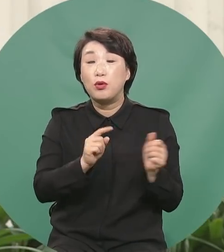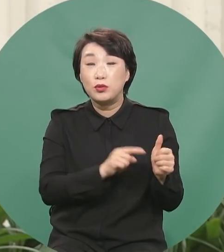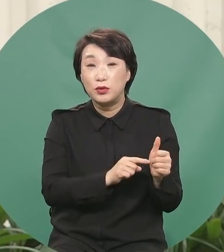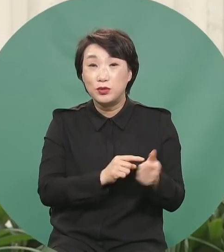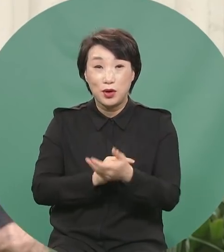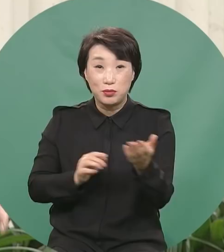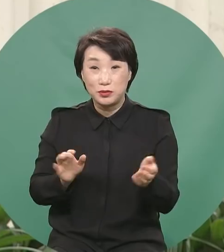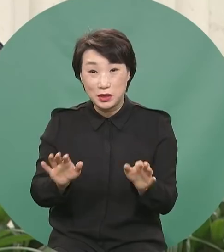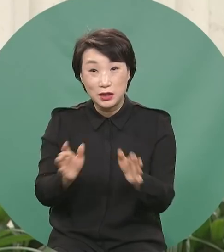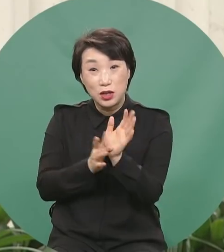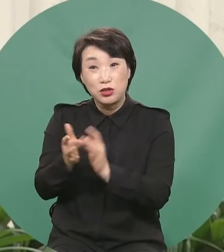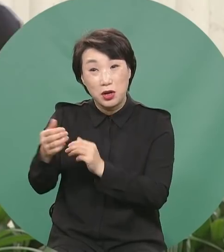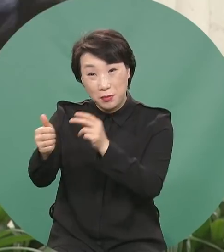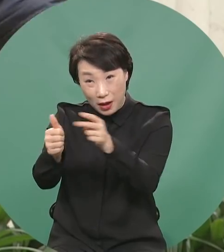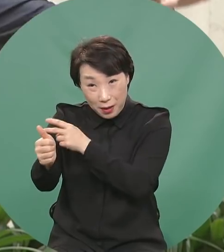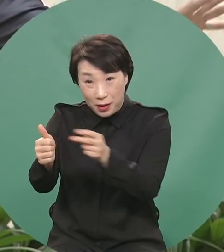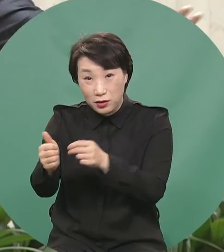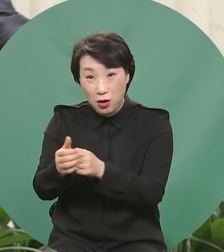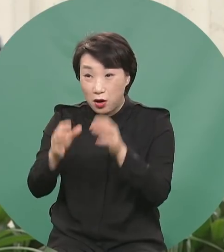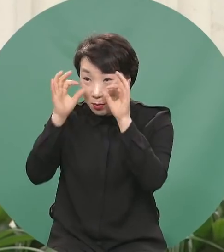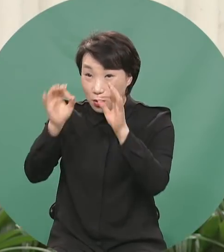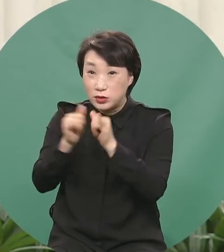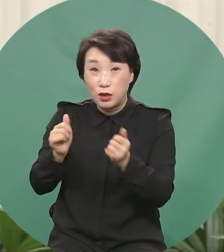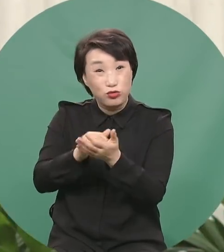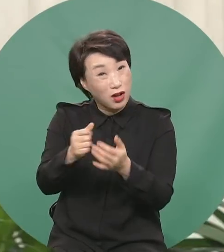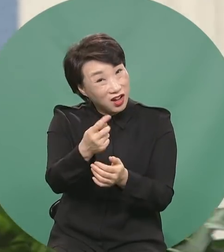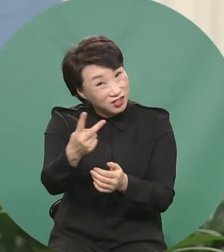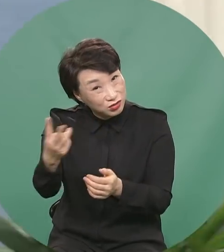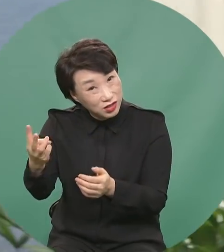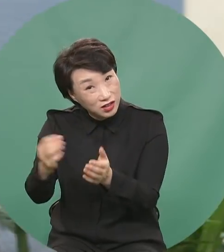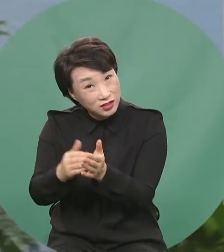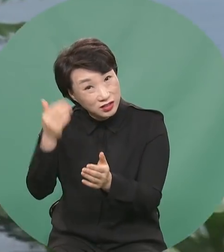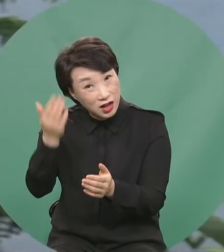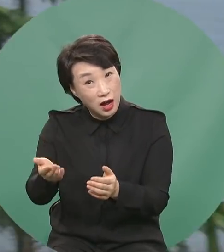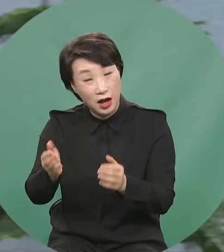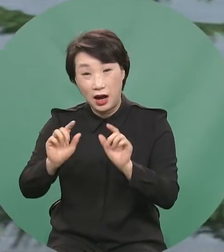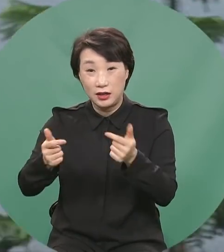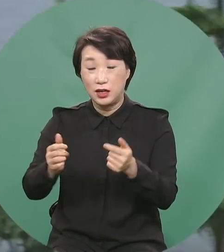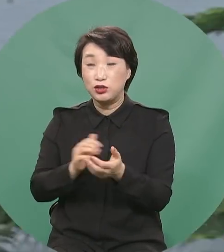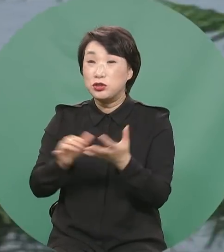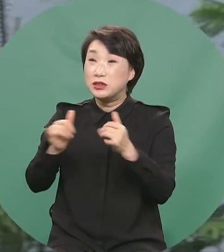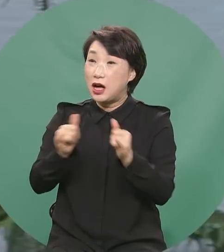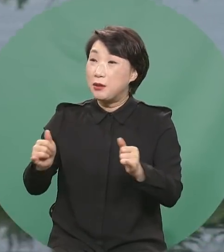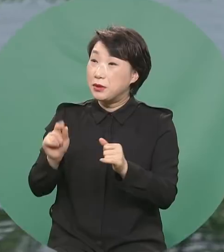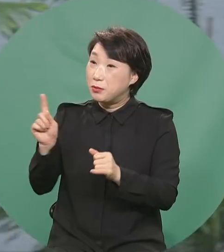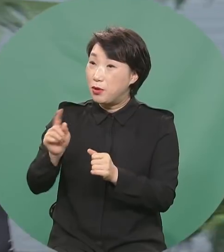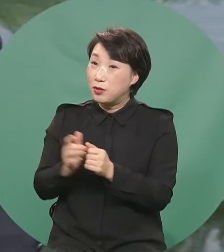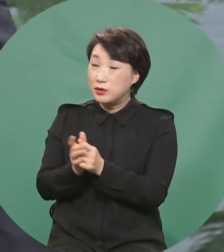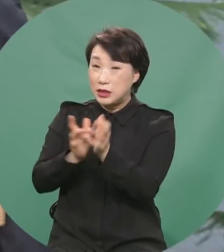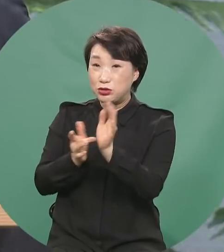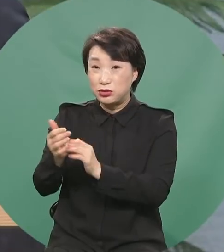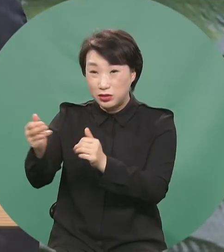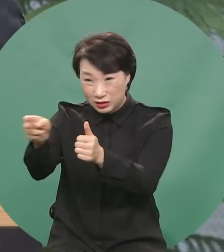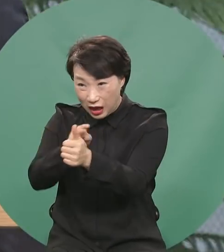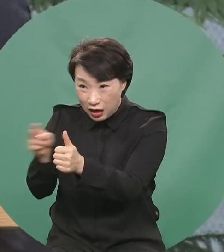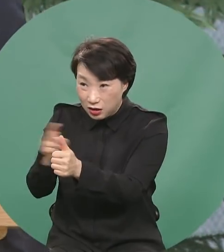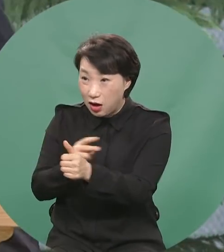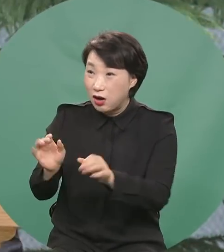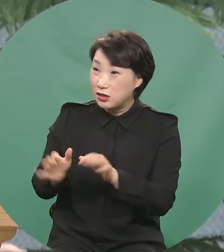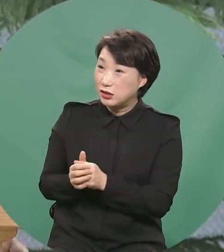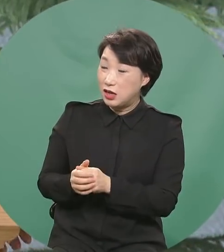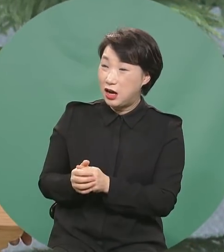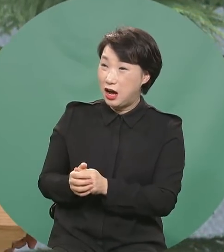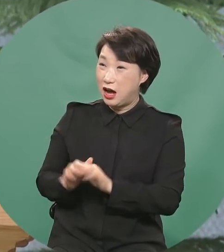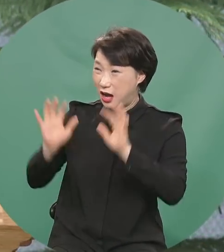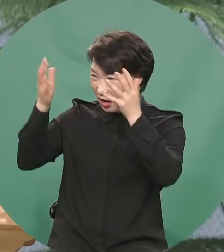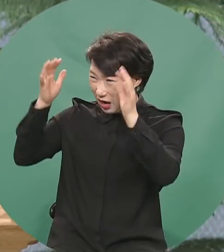사람도 있는데 그 많은 사람이 박수갈채를 치며 그를 때리는 것을 좋아했다 이